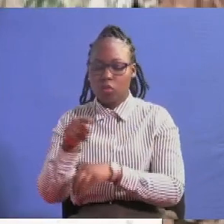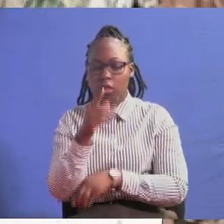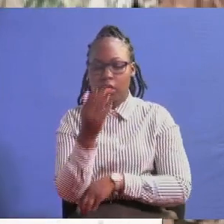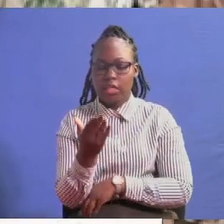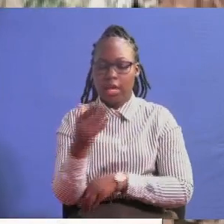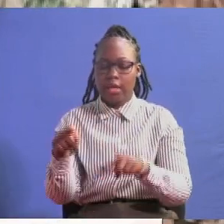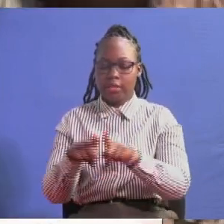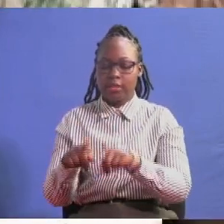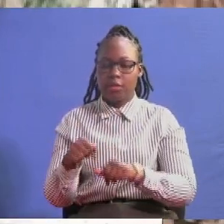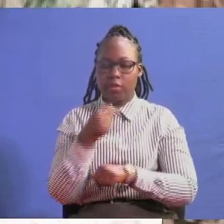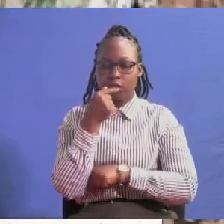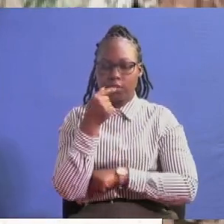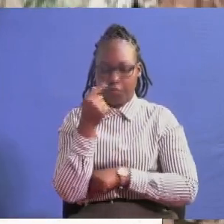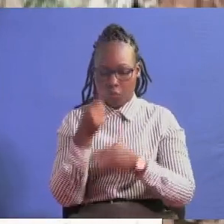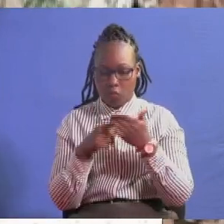ndio nimesema